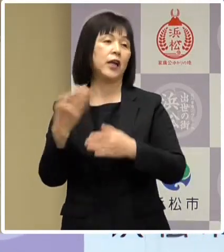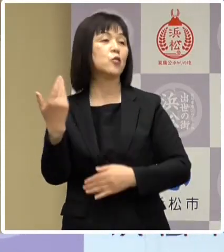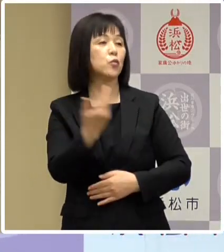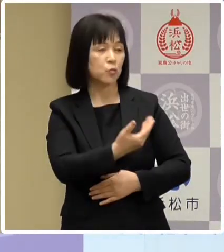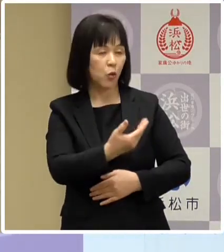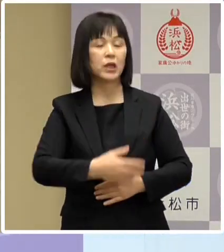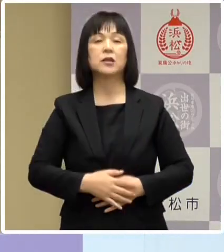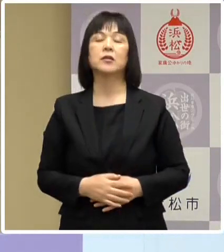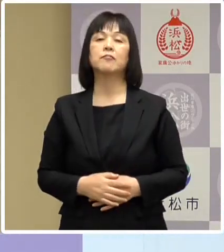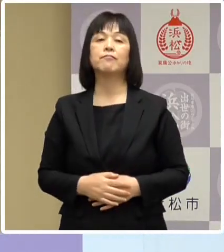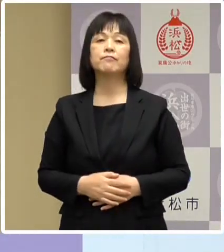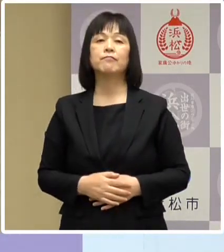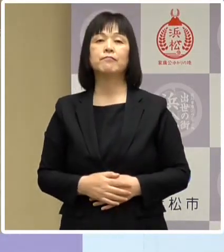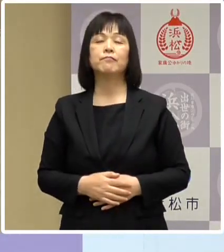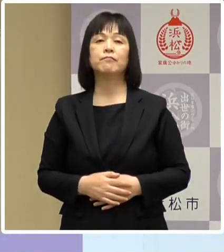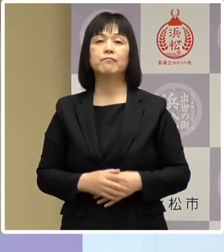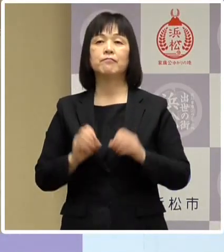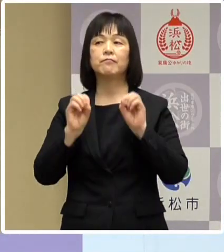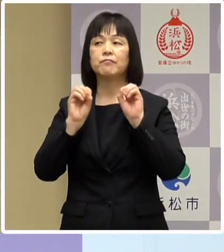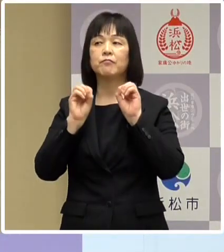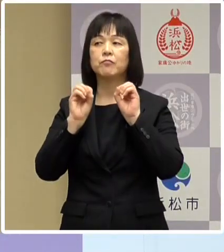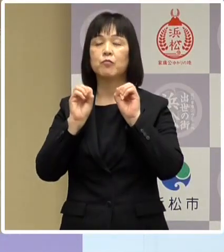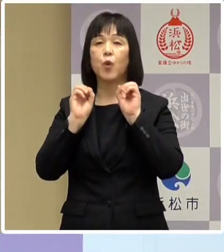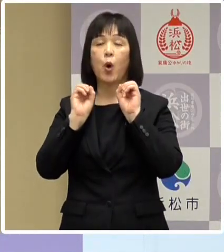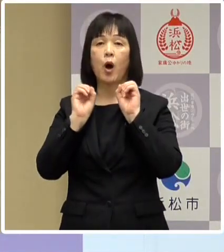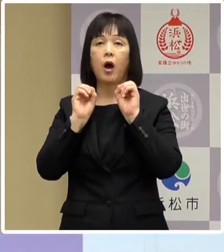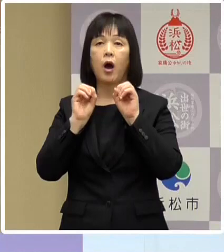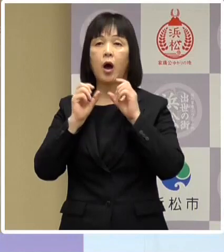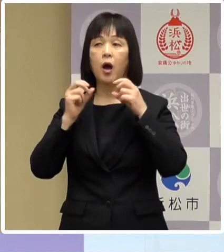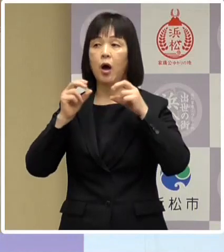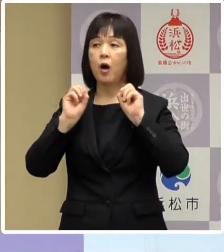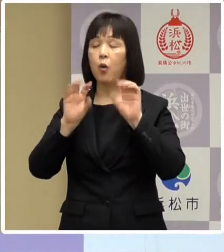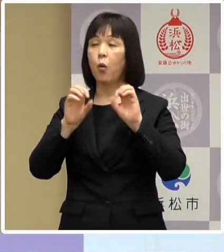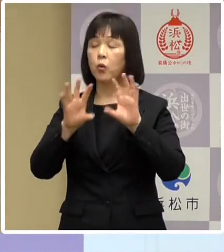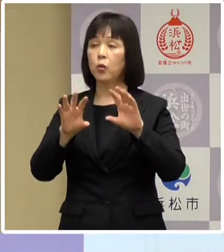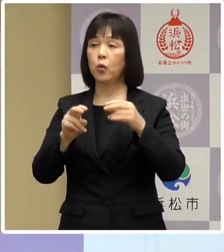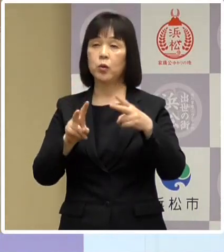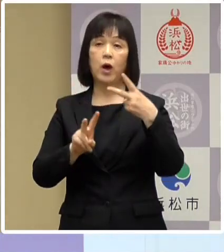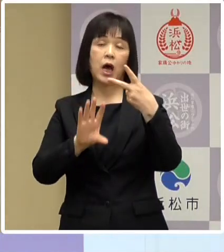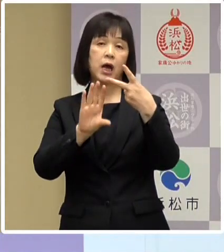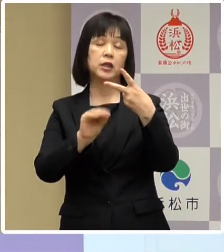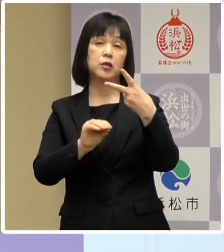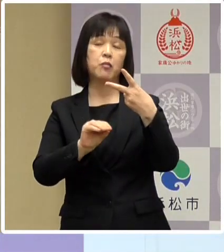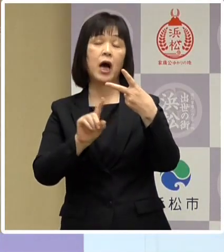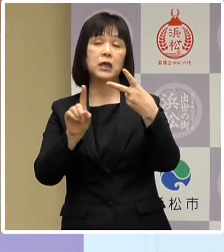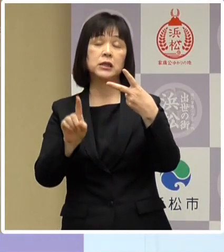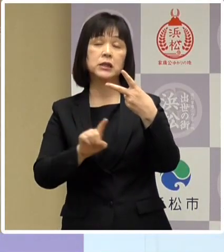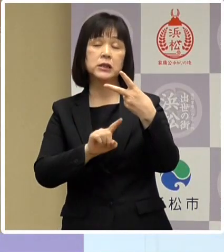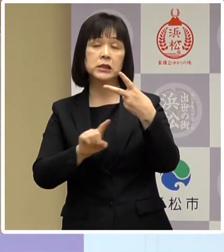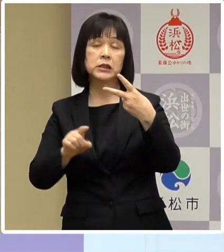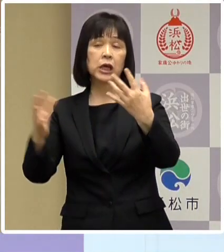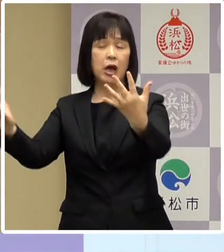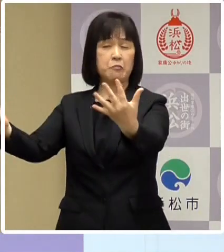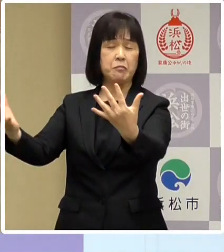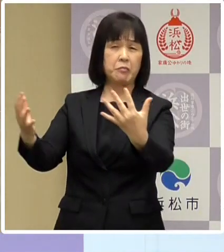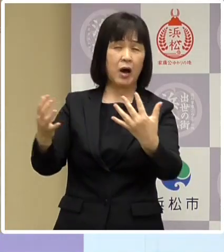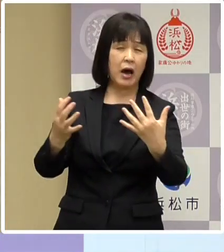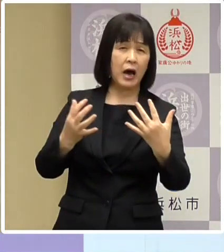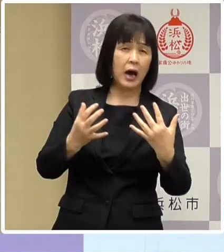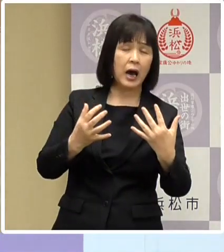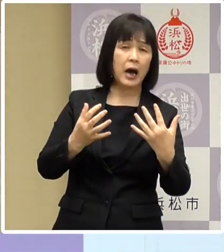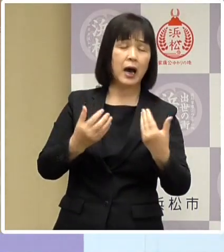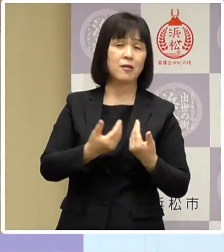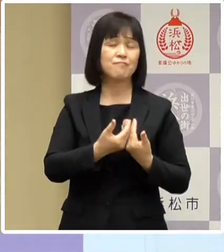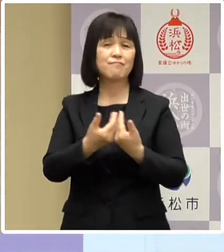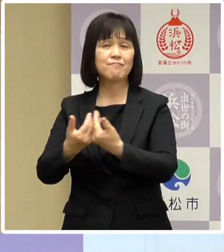なんですけど、公道なので2万人以外の人も殺到して見ることは